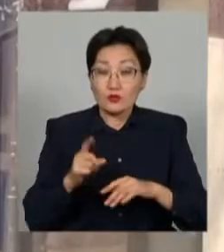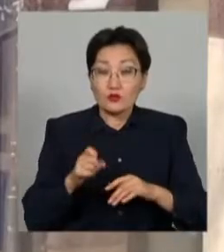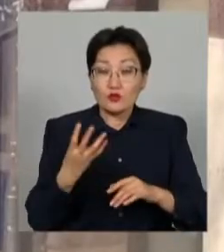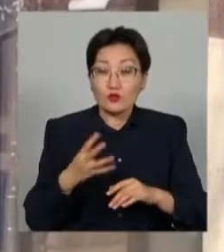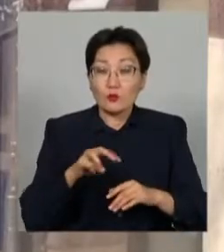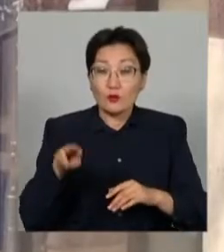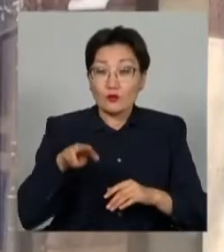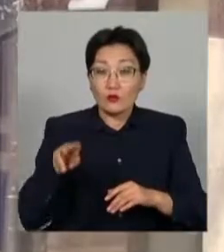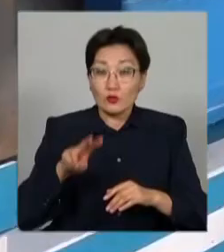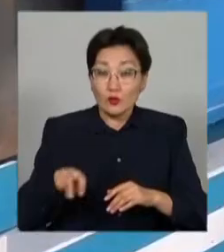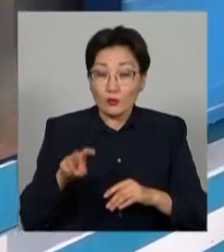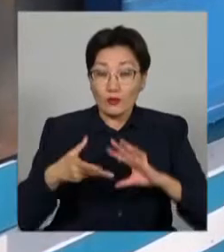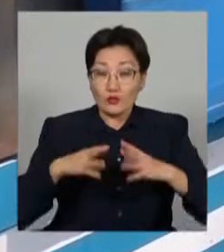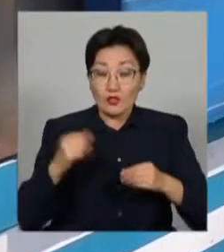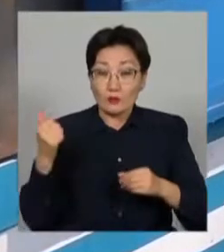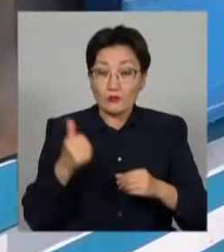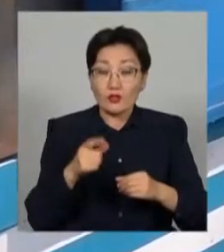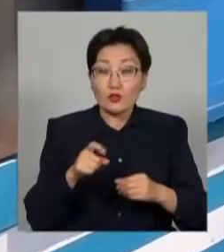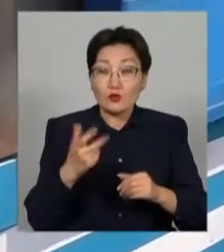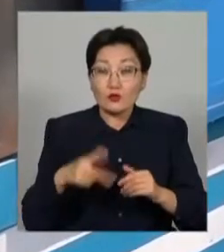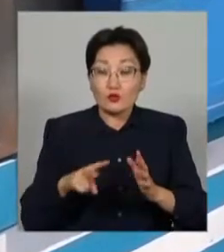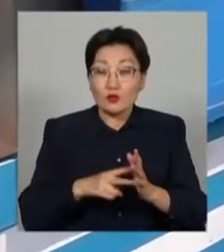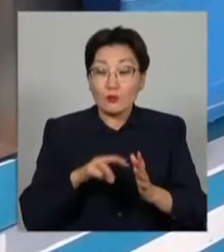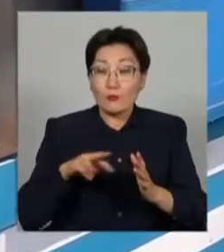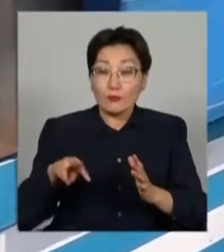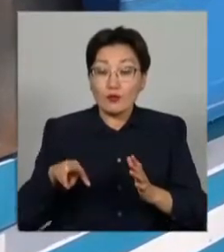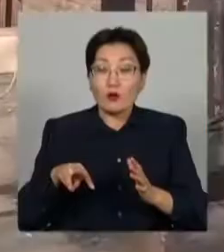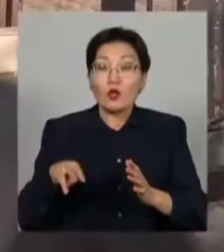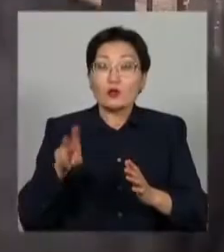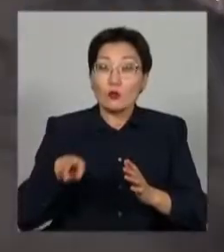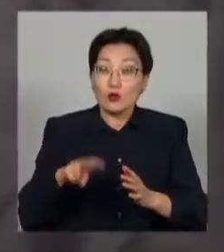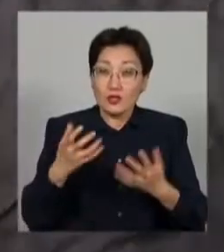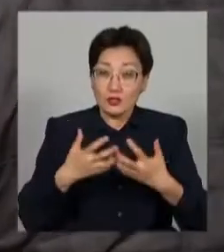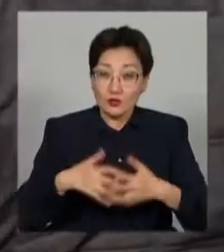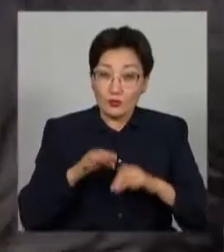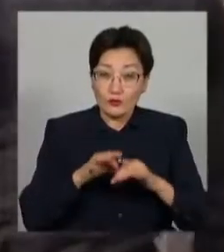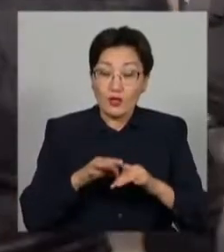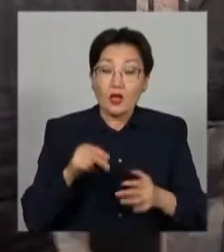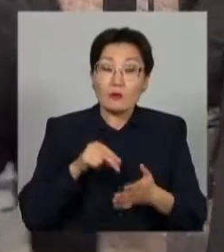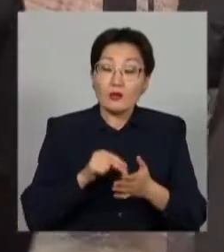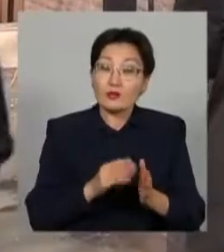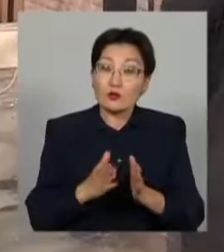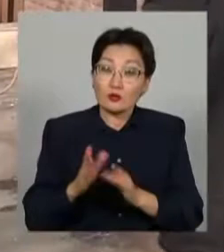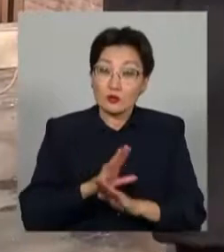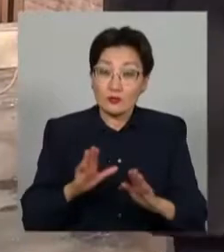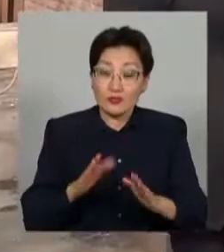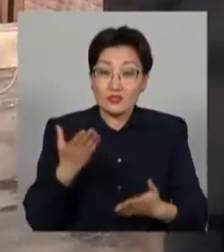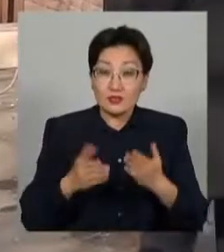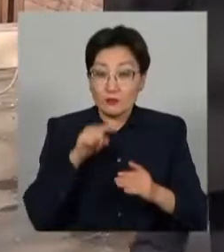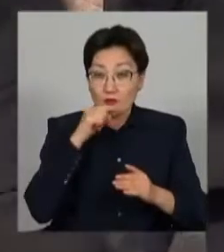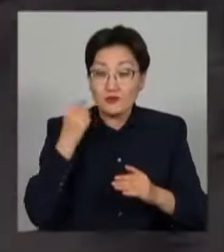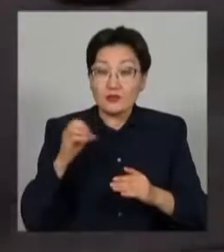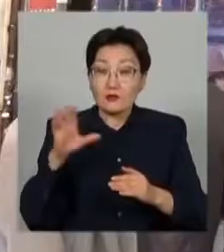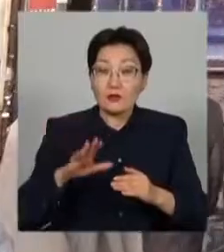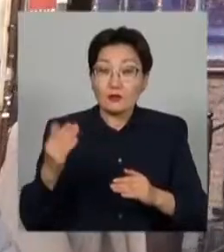миллион долларға, ал жалпы апта бойында 137 миллион долларға интервенция жасады. Бірақ әзірге бұдан баға тұрақтала қойған жоқ. Ал егер Ресейге